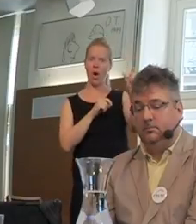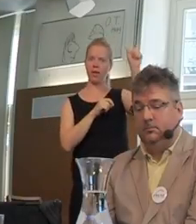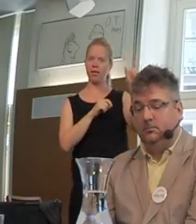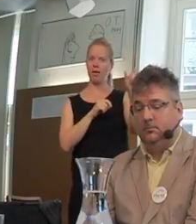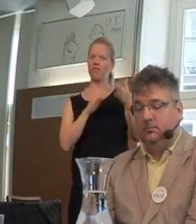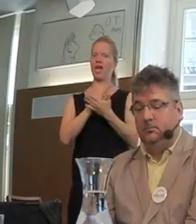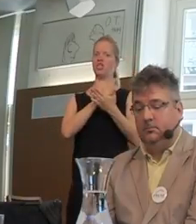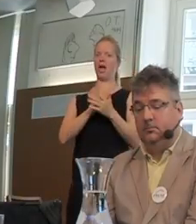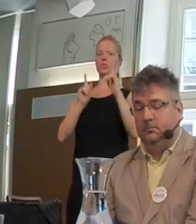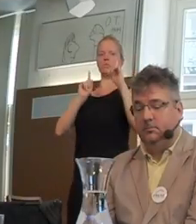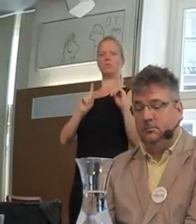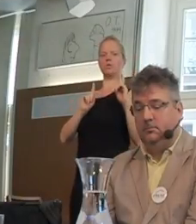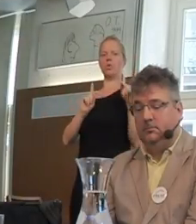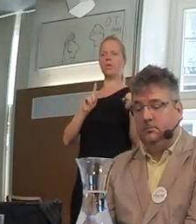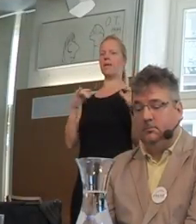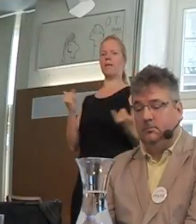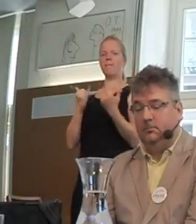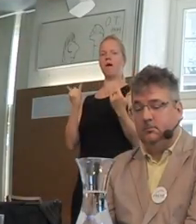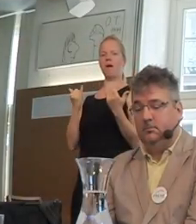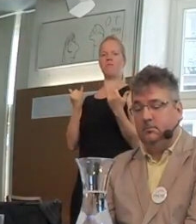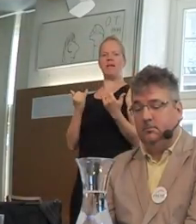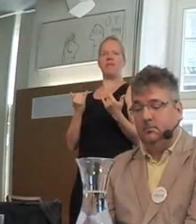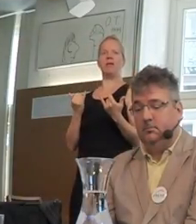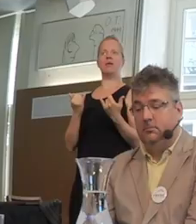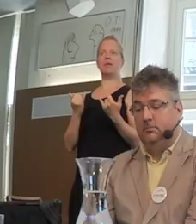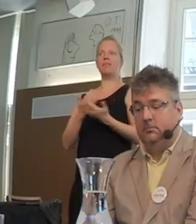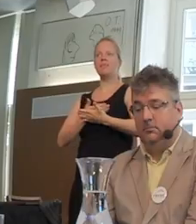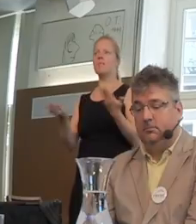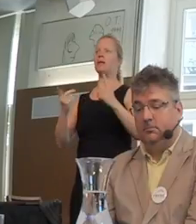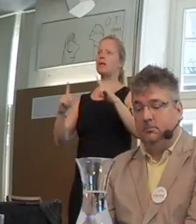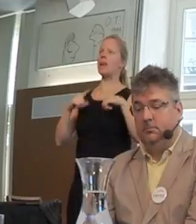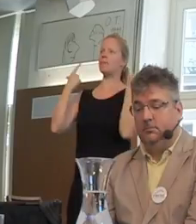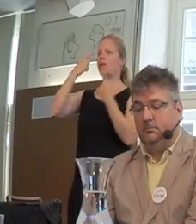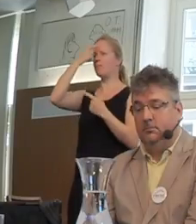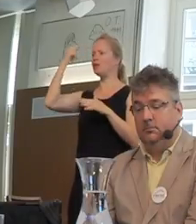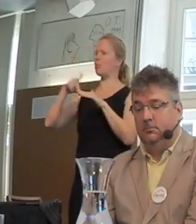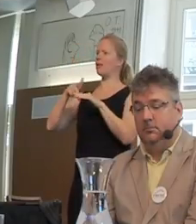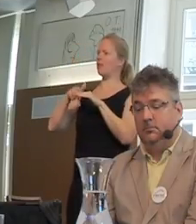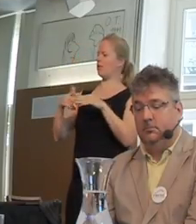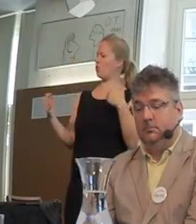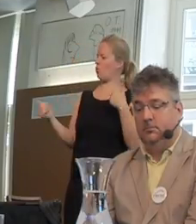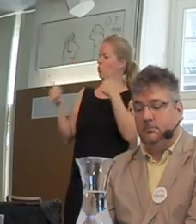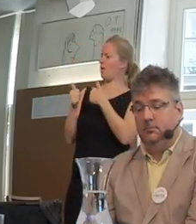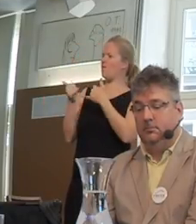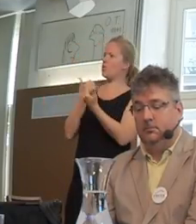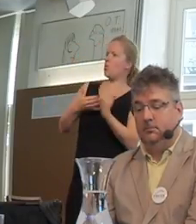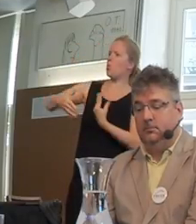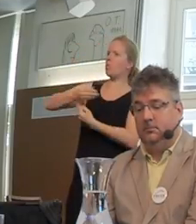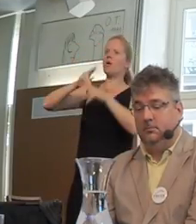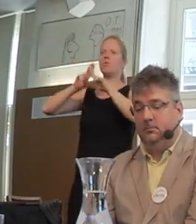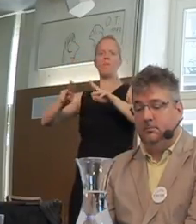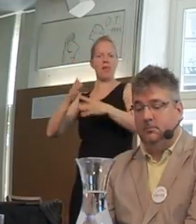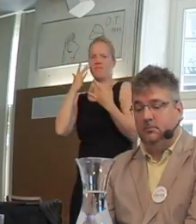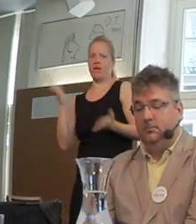Leben lang real keine Menschen mit Behinderungen wahrgenommen haben und nicht wissen, wie geht ein ganz normal um damit.